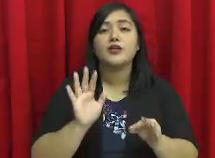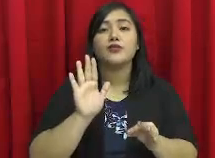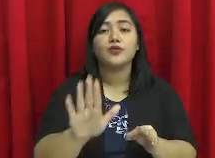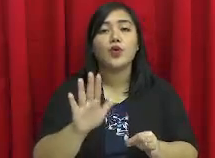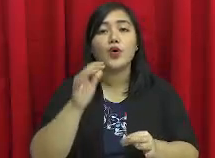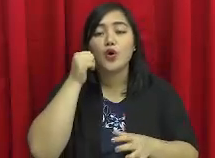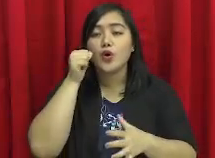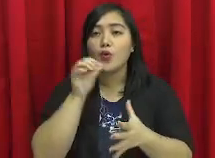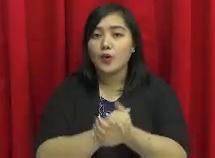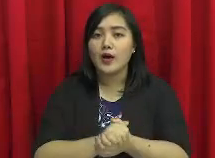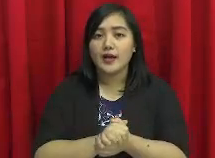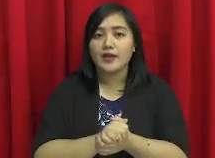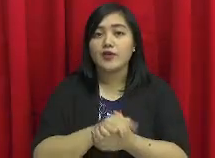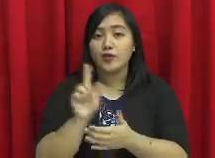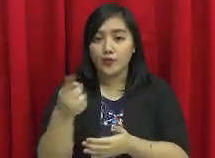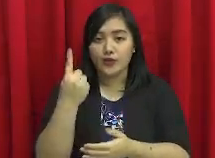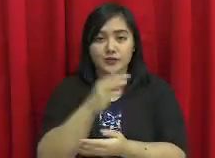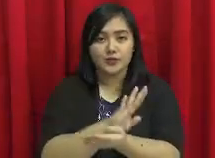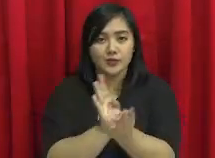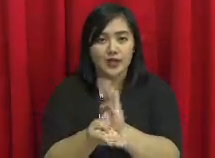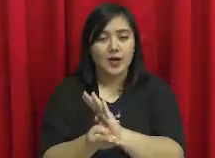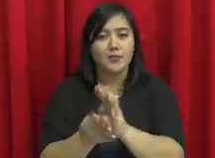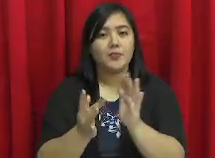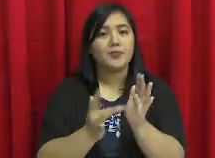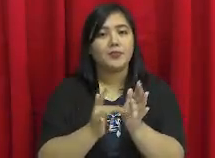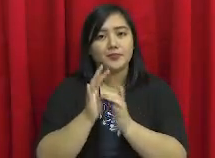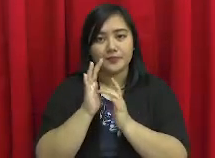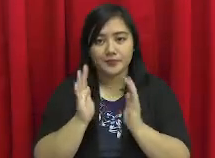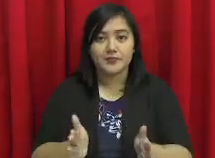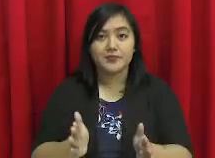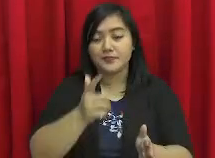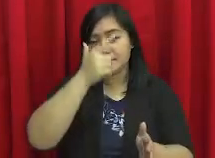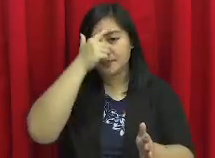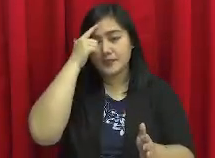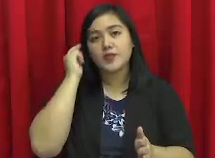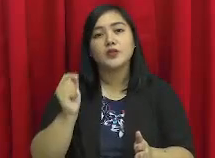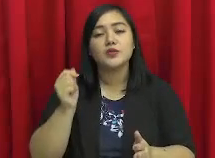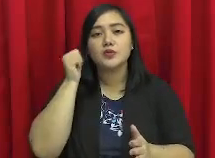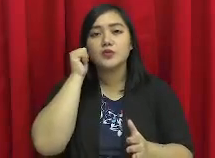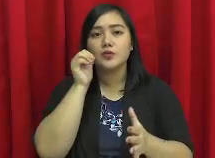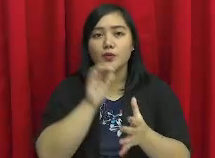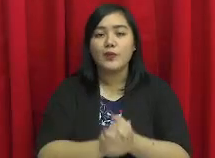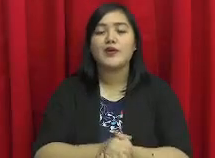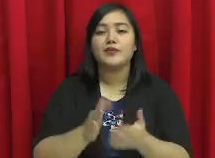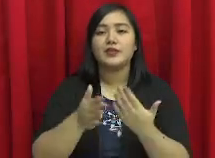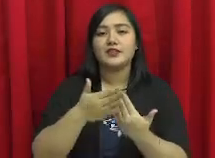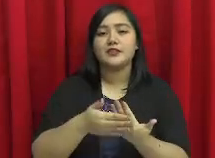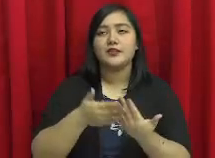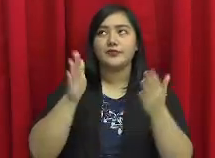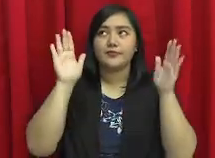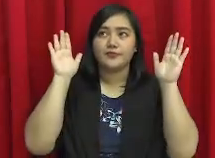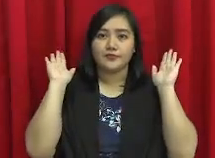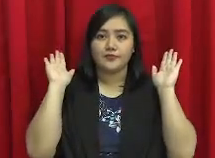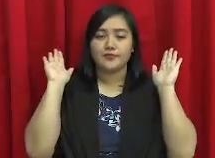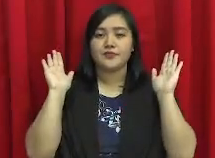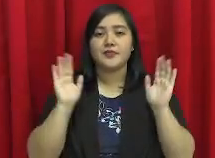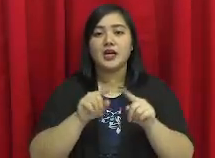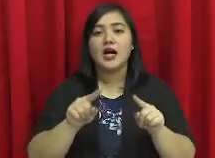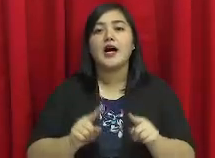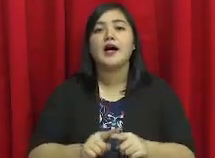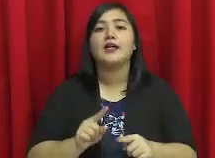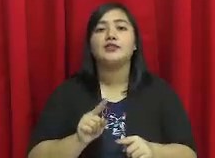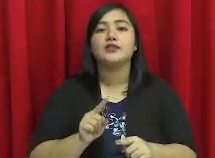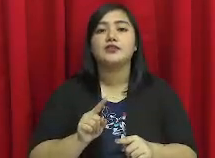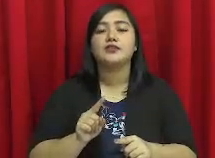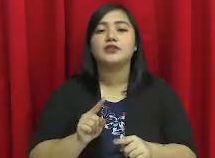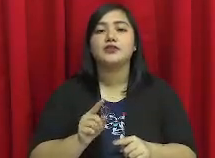sa inyo. That's right. Ngayon na kayo ay tumatayo na sa role ninyo bilang leader of the family. Yeah. Dahil nauna siyang nakatanggap sa